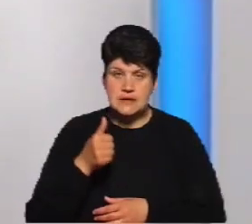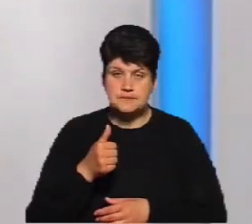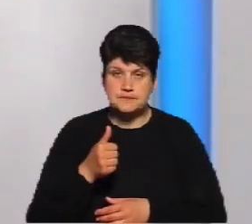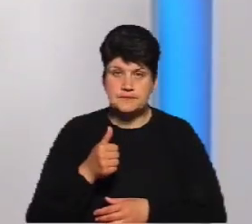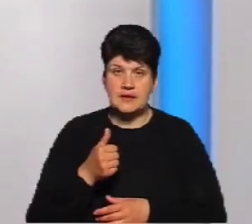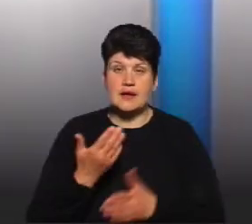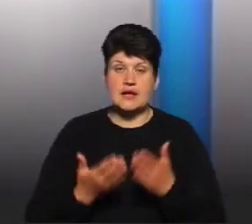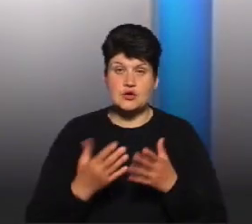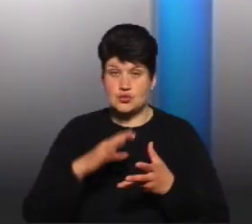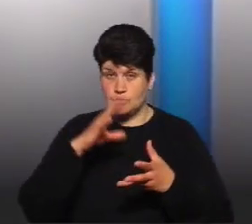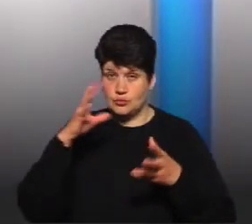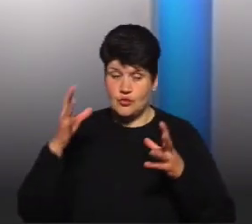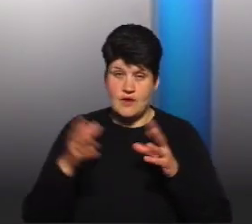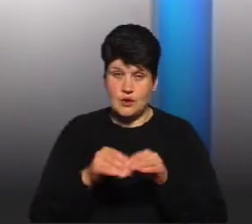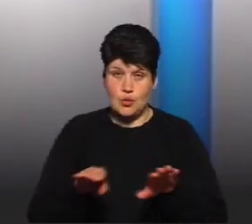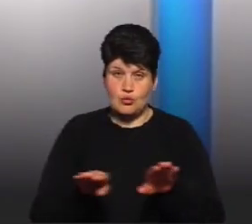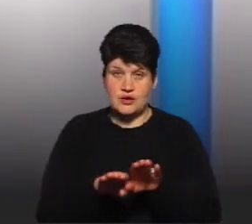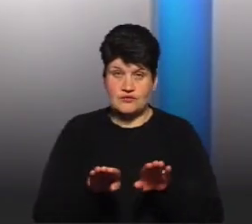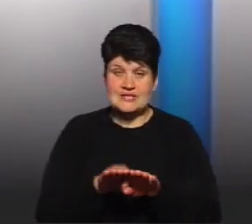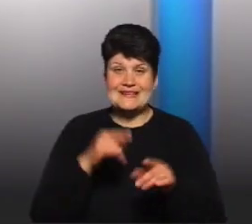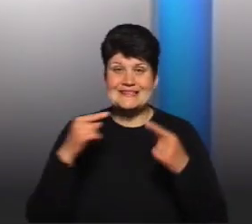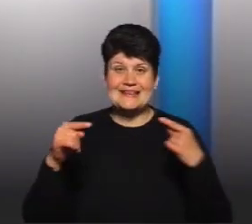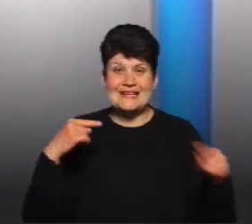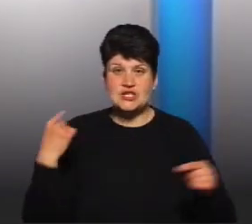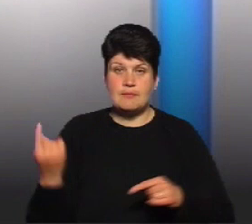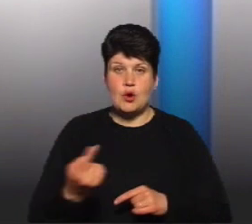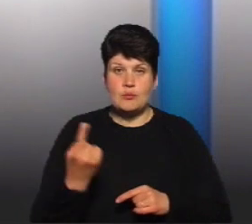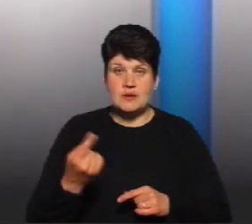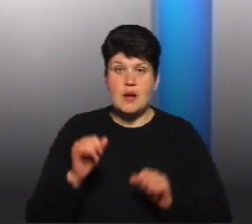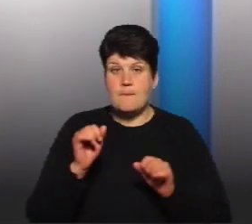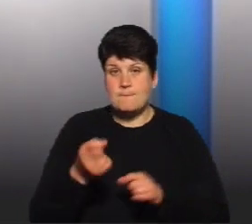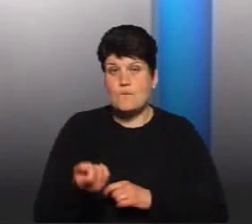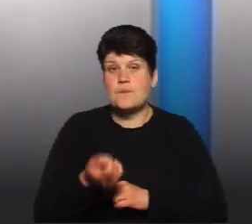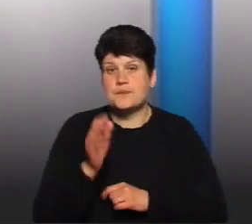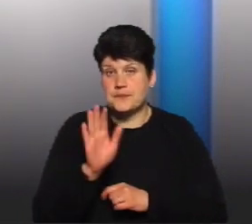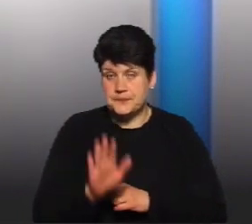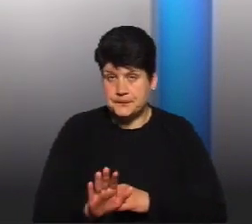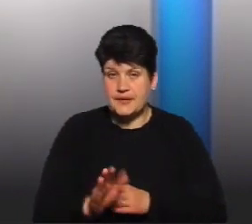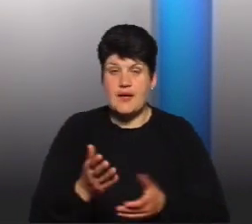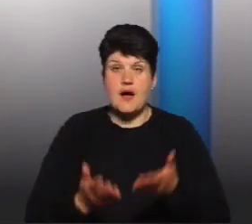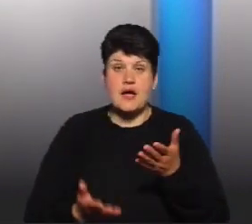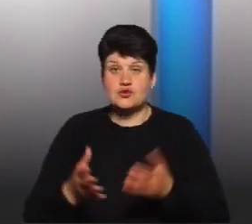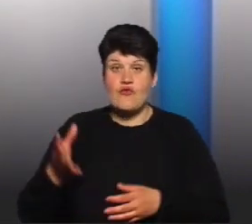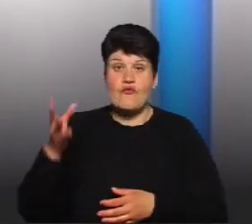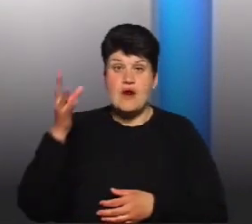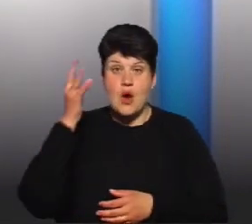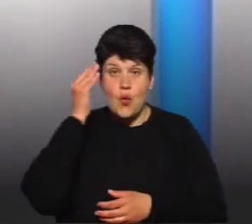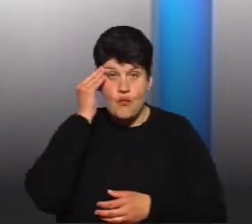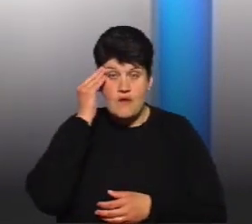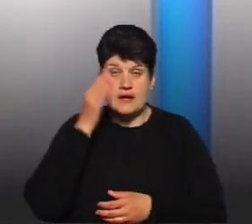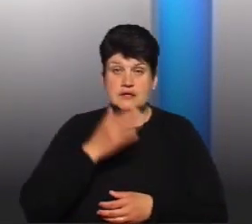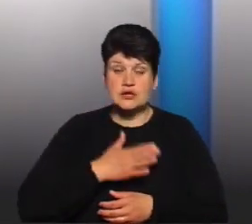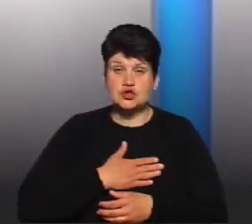валу, порівнюючи з іншими областями, то може й небагато. Але якщо врахувати, що наша